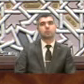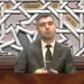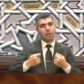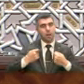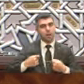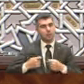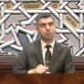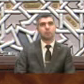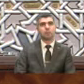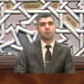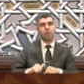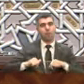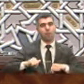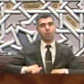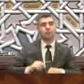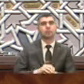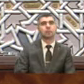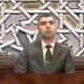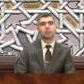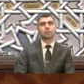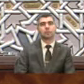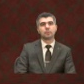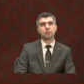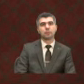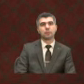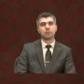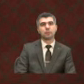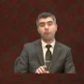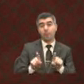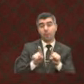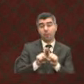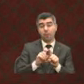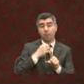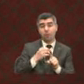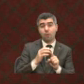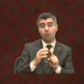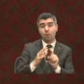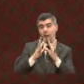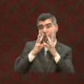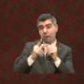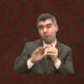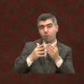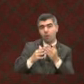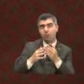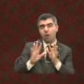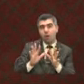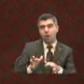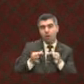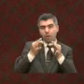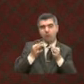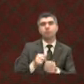شكرا سيد الرئيس. سيد الوزير المحترم، لتقييم حصيلة المؤسسة أحب أن أقف